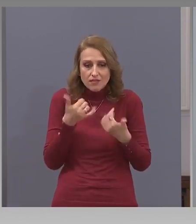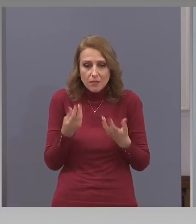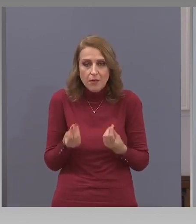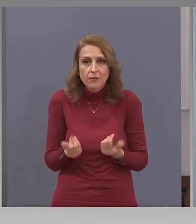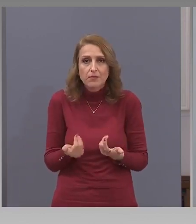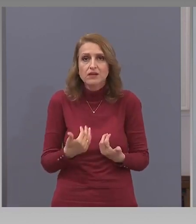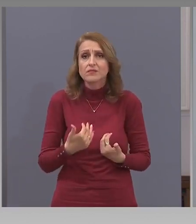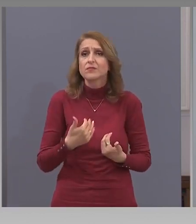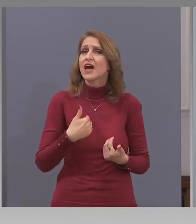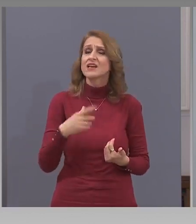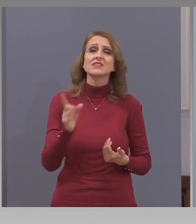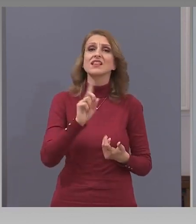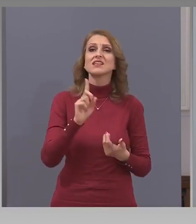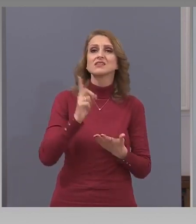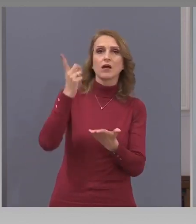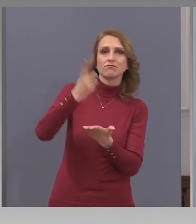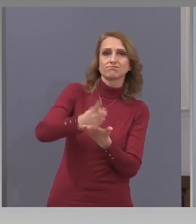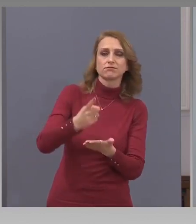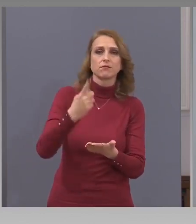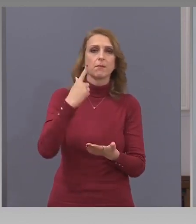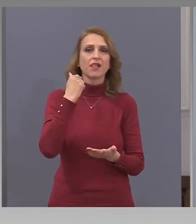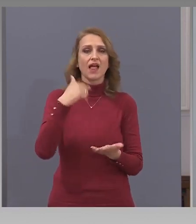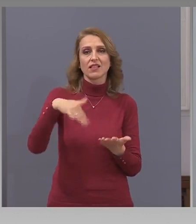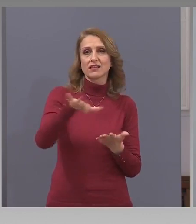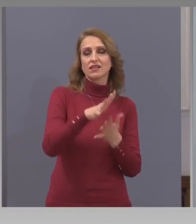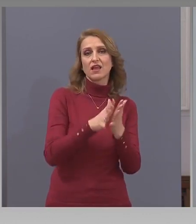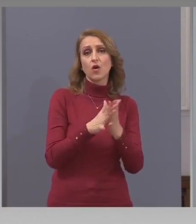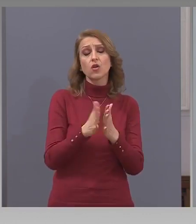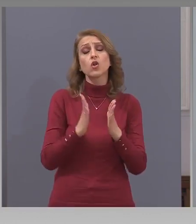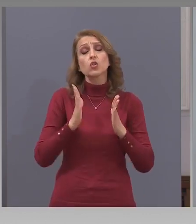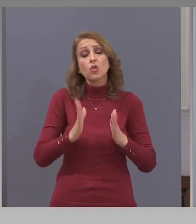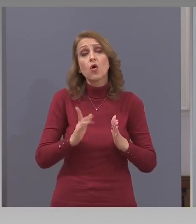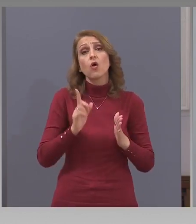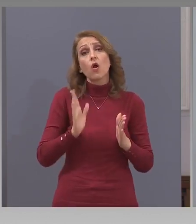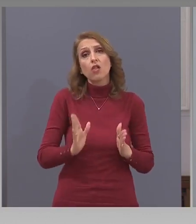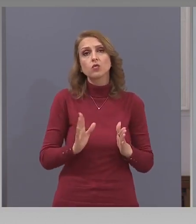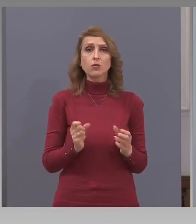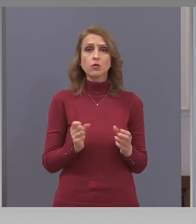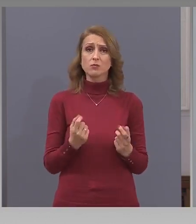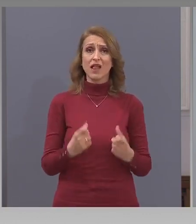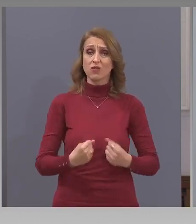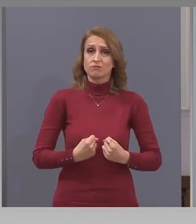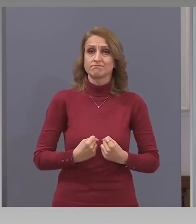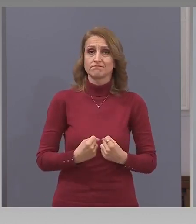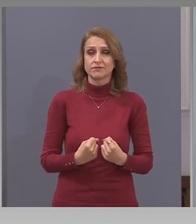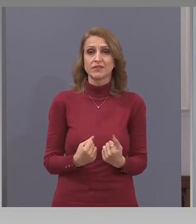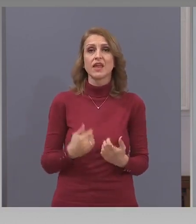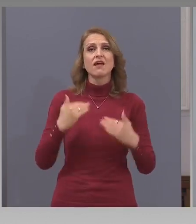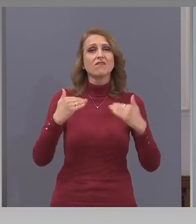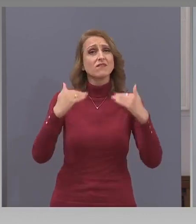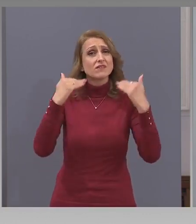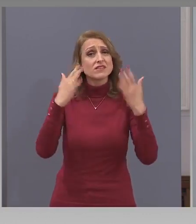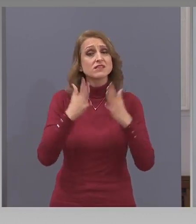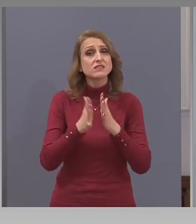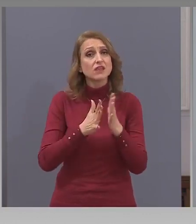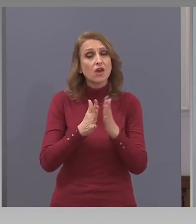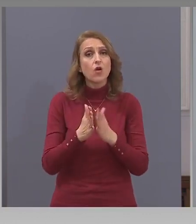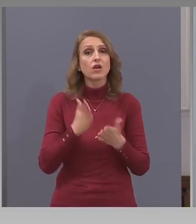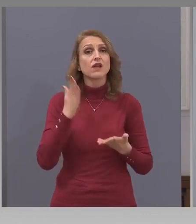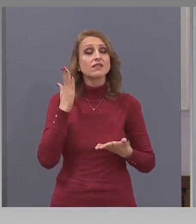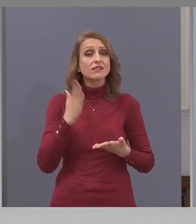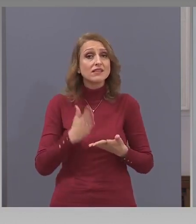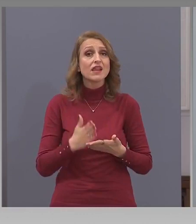Аз не искам да задължа младото поколение. Доколкото можем да стискам. Рисковите групи, възрастните, трябва накрая